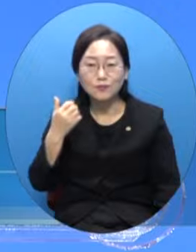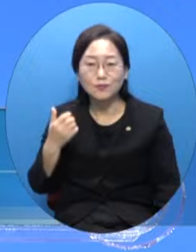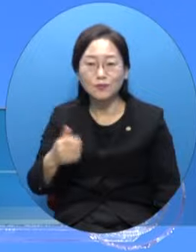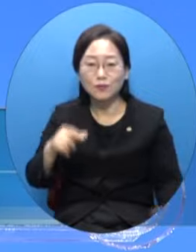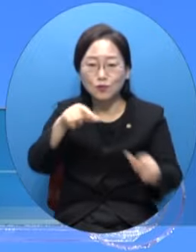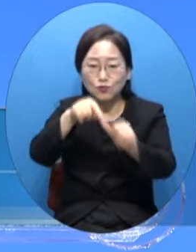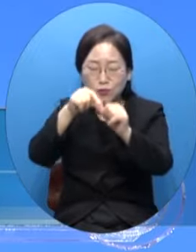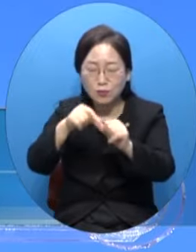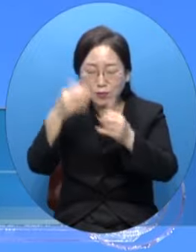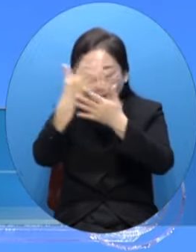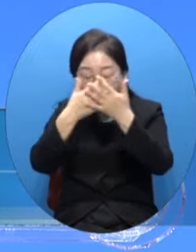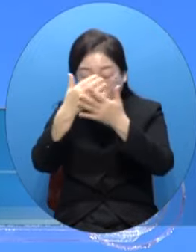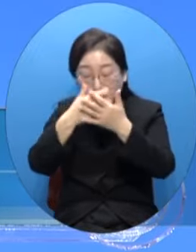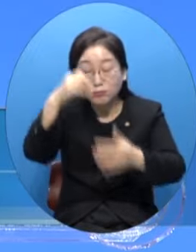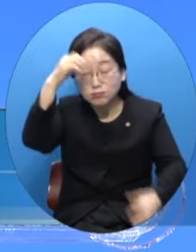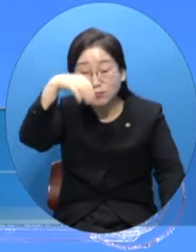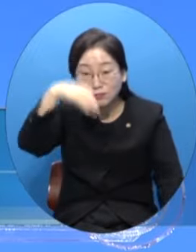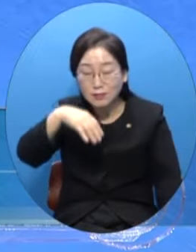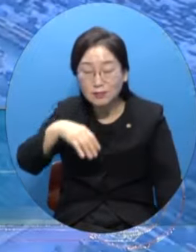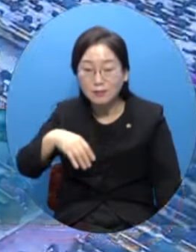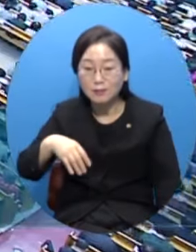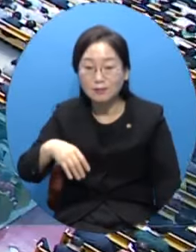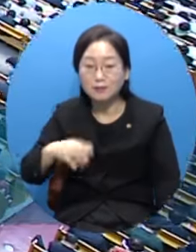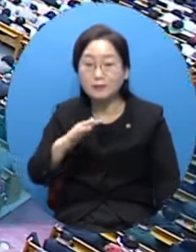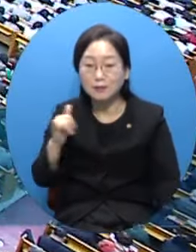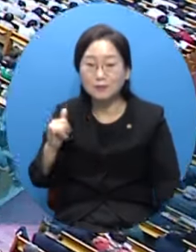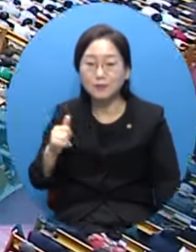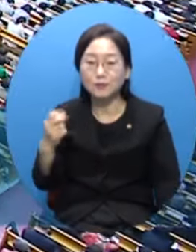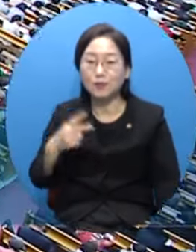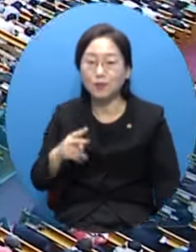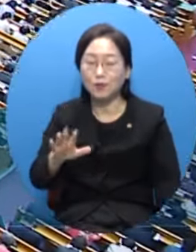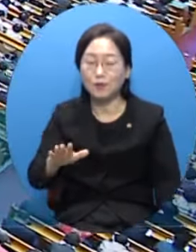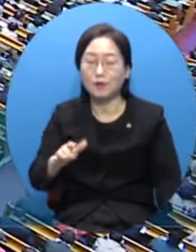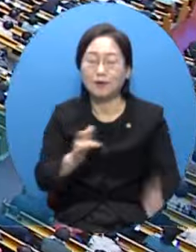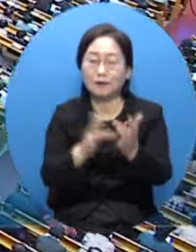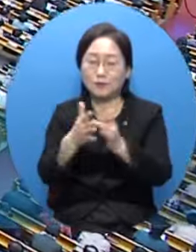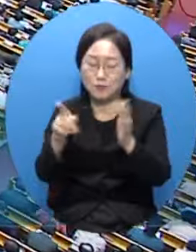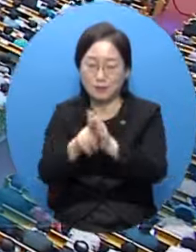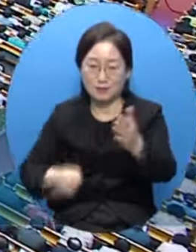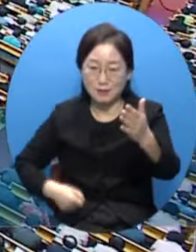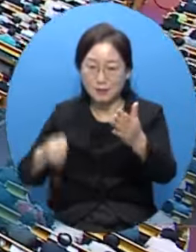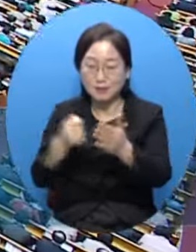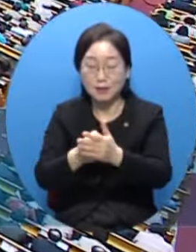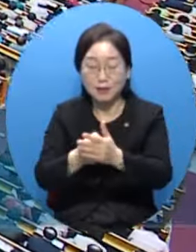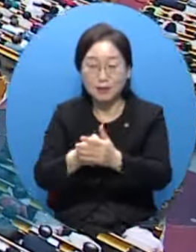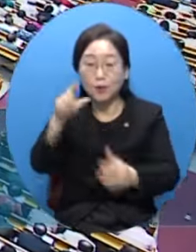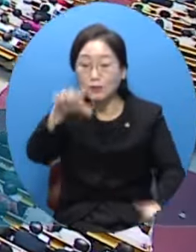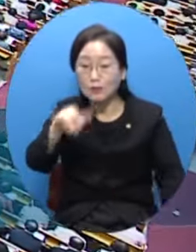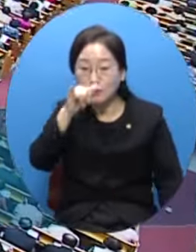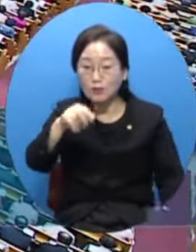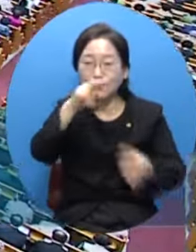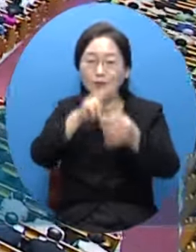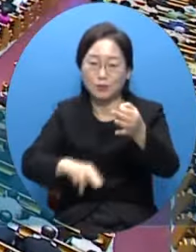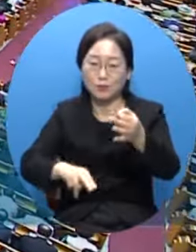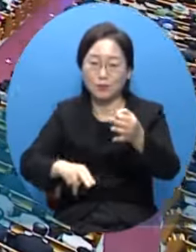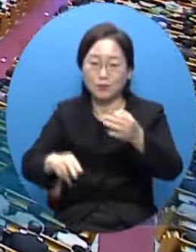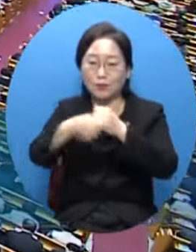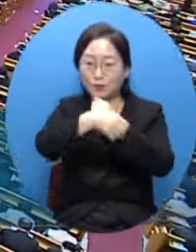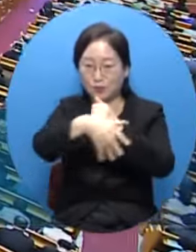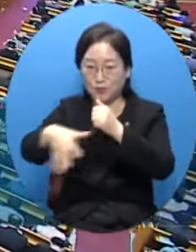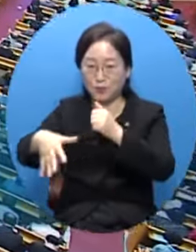구원의 확신이 없이 교회를 왔다 갔다 했던 분, 또 오늘 예수 믿기를 작정하신 분들은 어디 계신지 본성전,